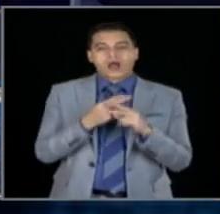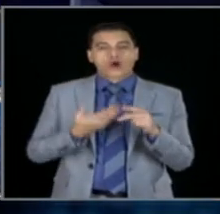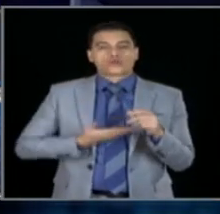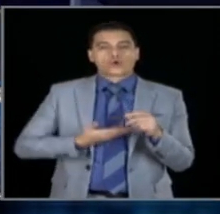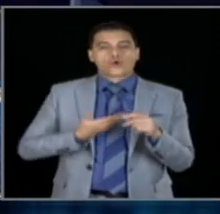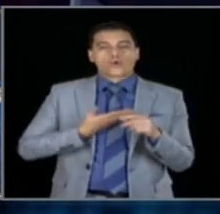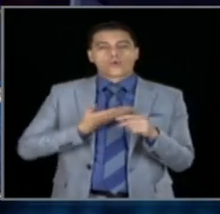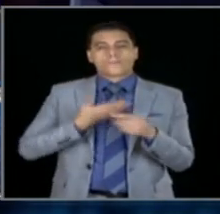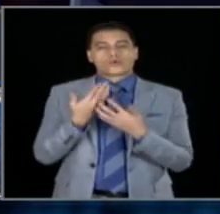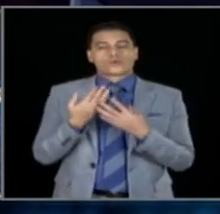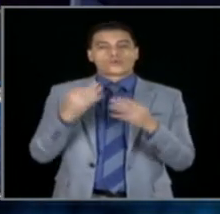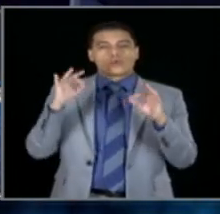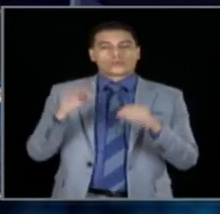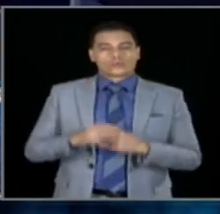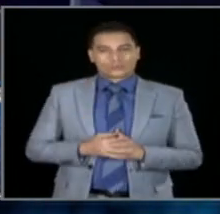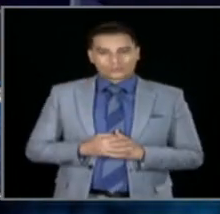كله